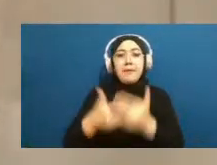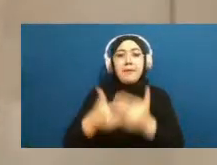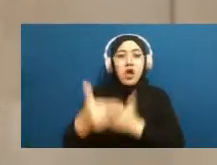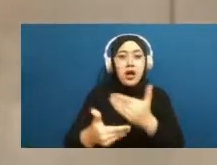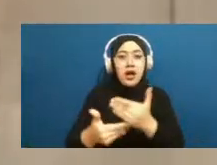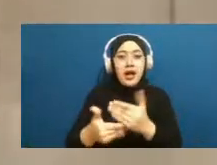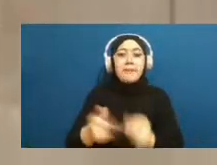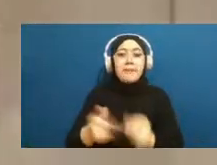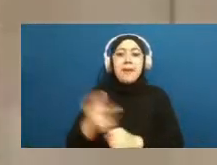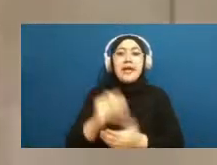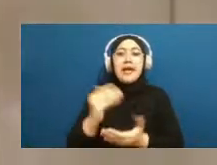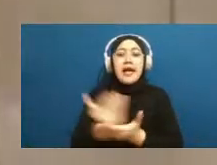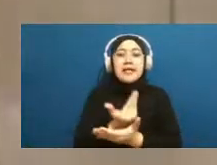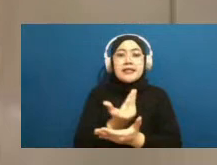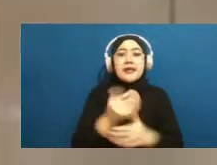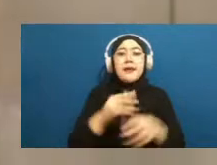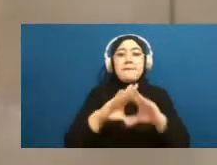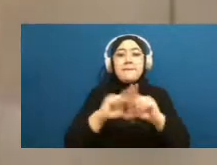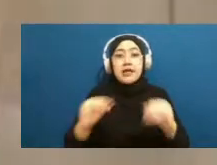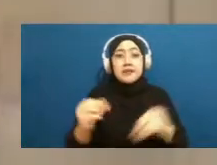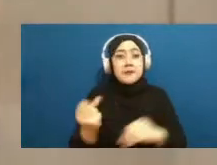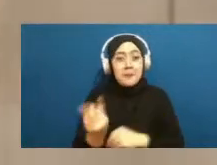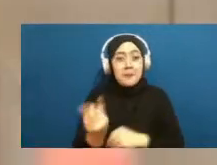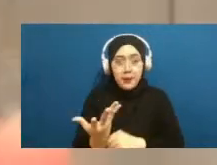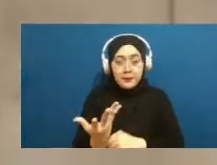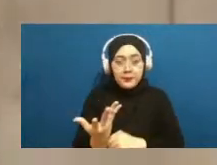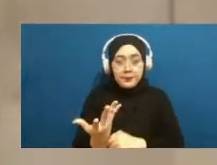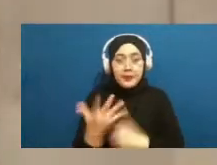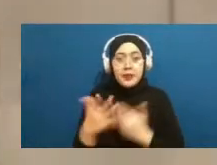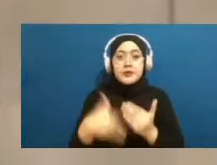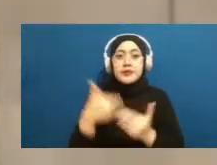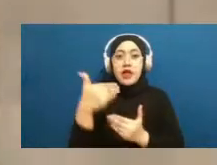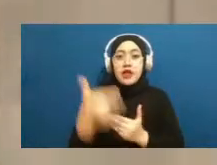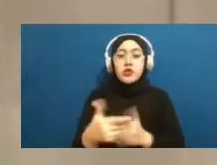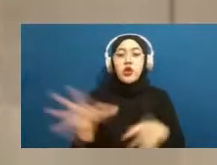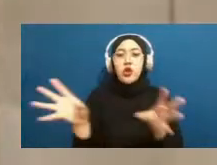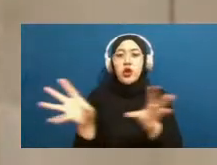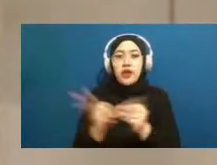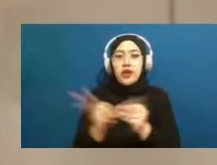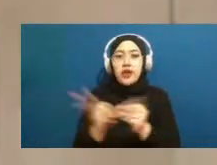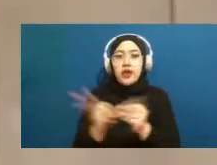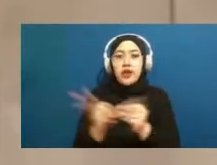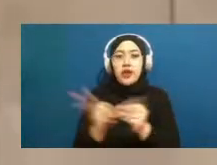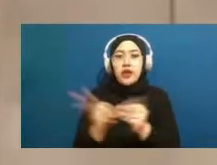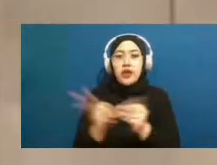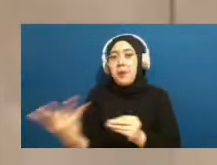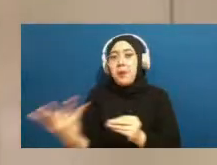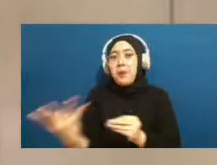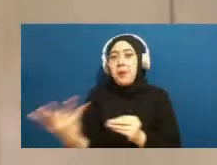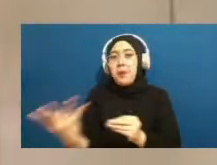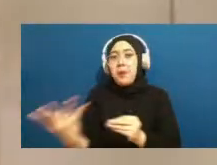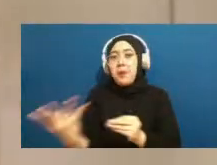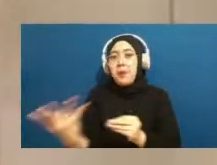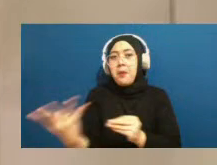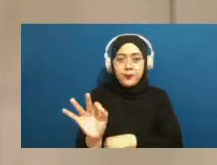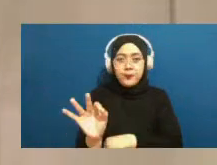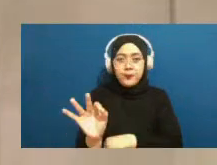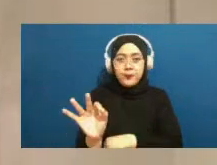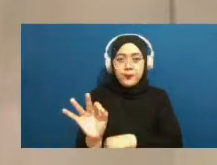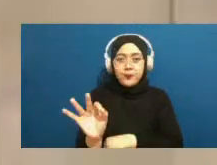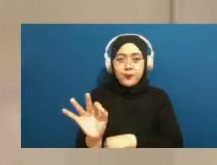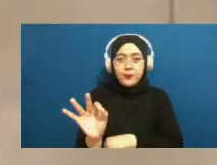SDM-nya berapa gitu kan. Lalu kita dapat misalnya sekian rupiah, misalnya 1.000 rupiah gitu. Nah, dari 1.000 rupiah